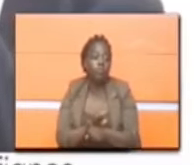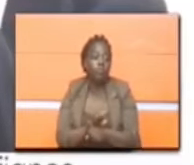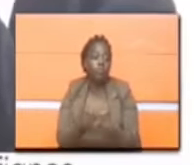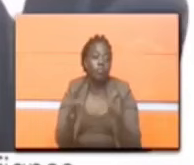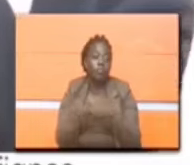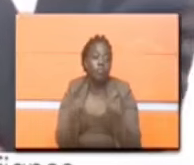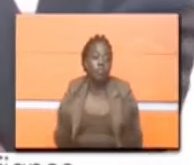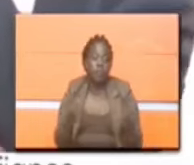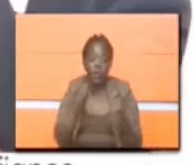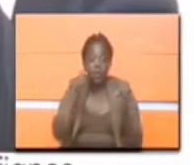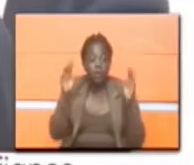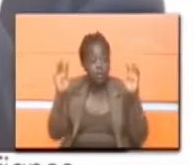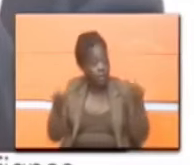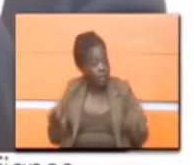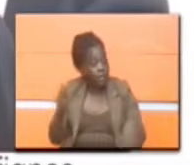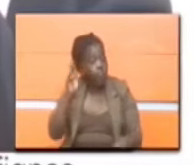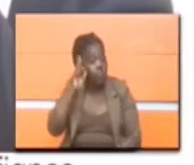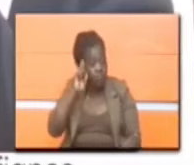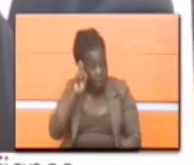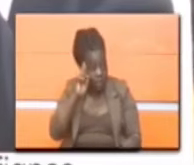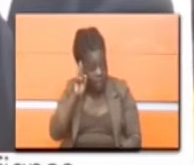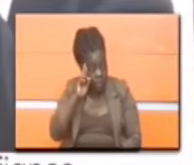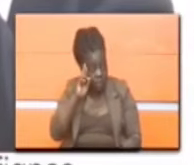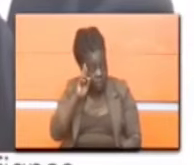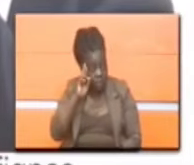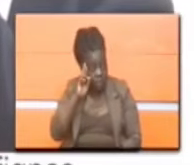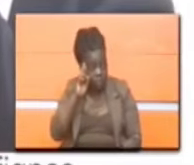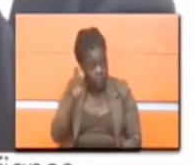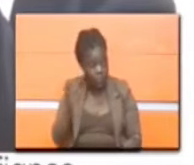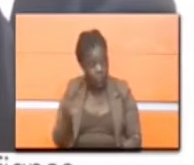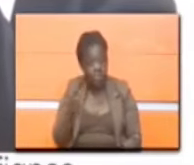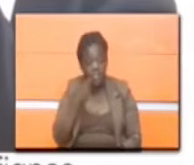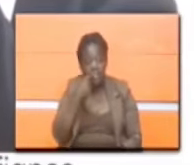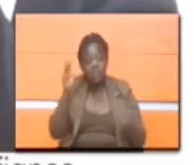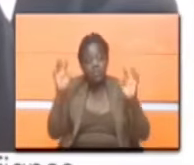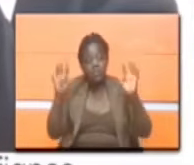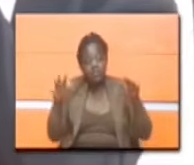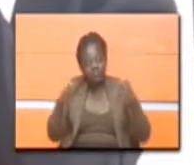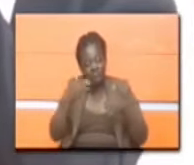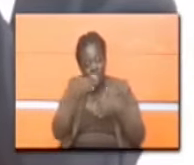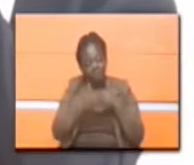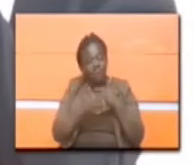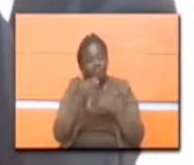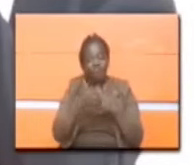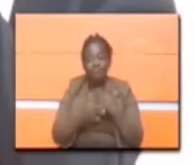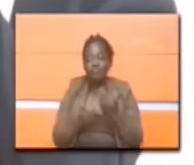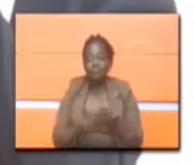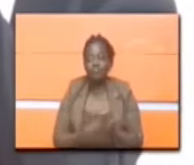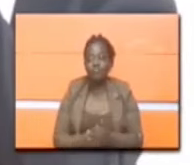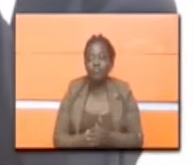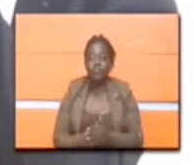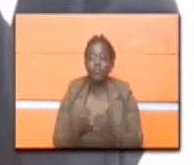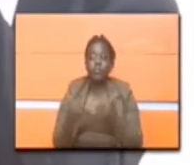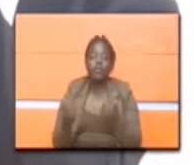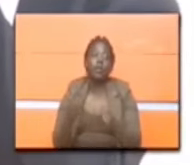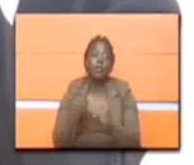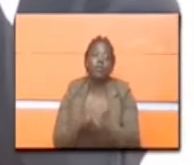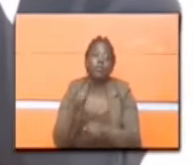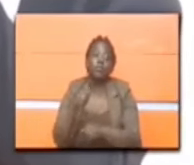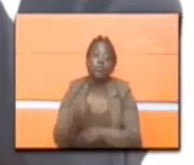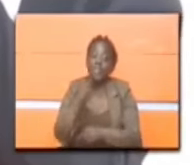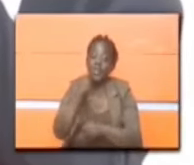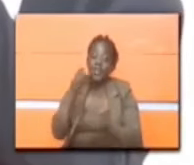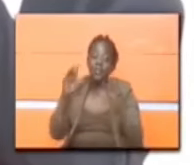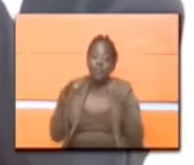wabeerako malayika erina okumujjukiza. Malayika eyo n'okuba ng'emuli kumpi. Kati ekiseera ekyo malayika